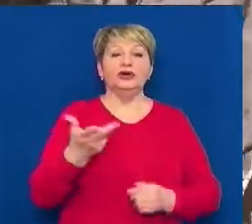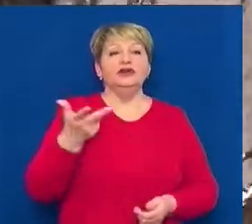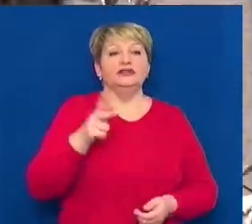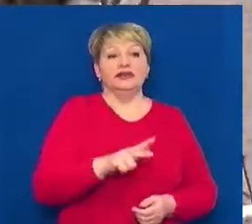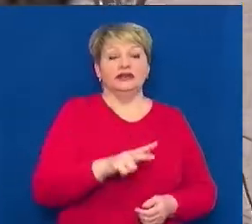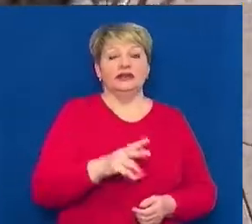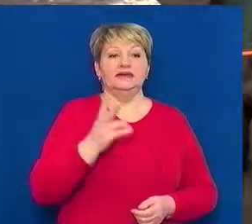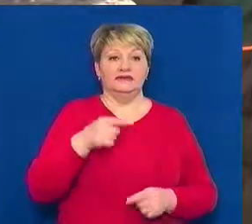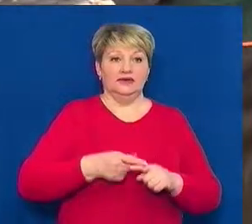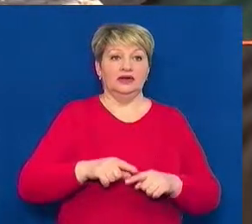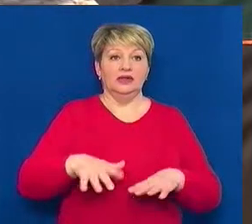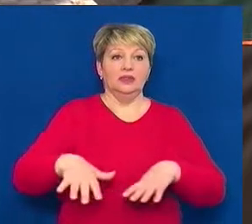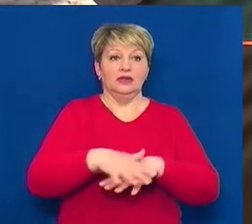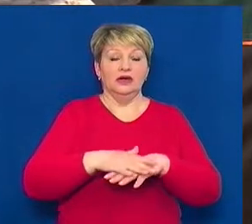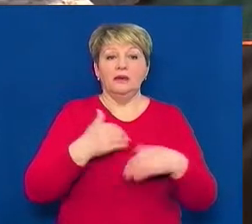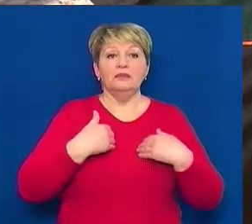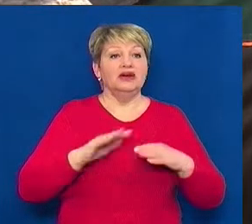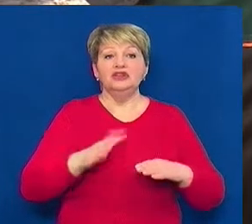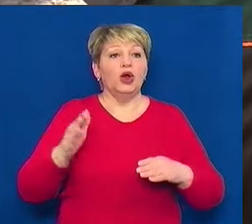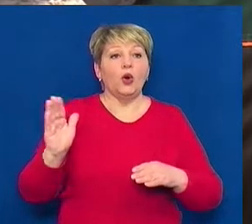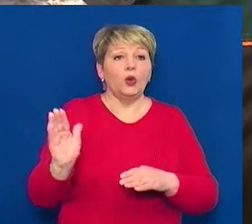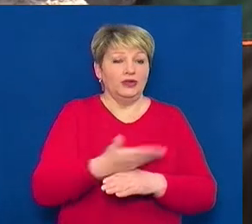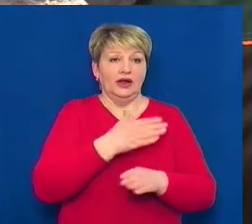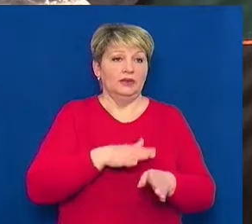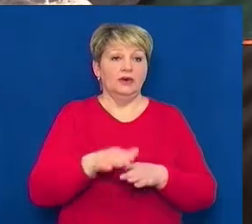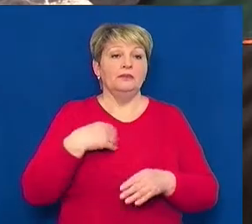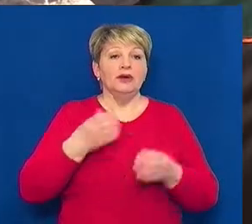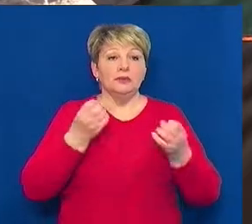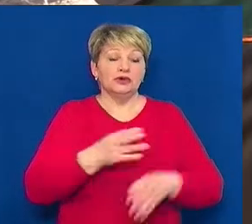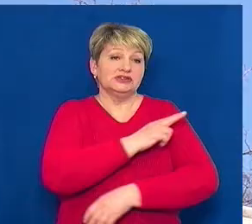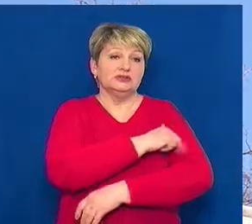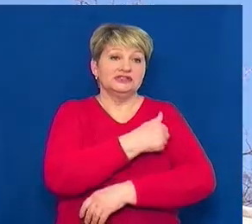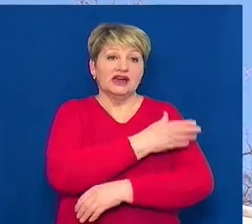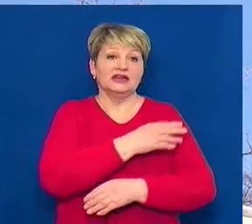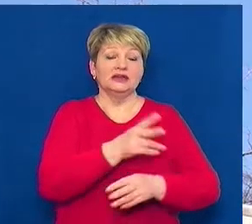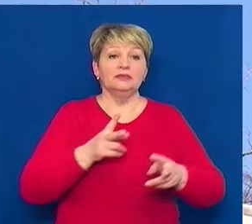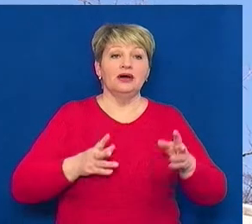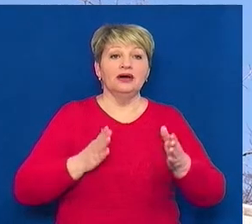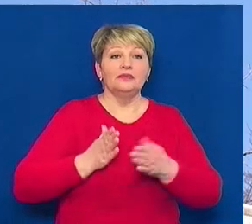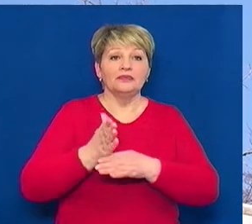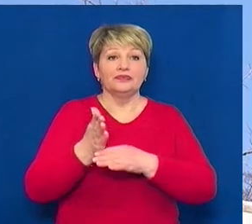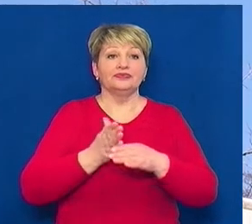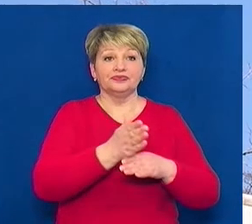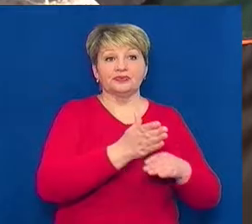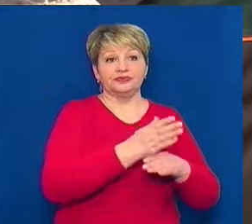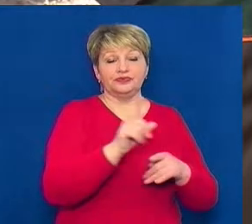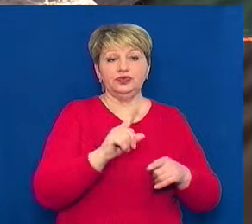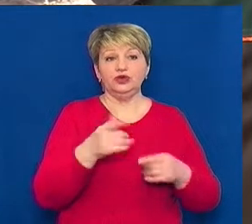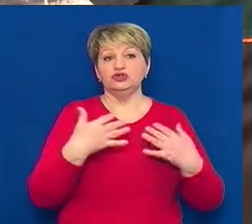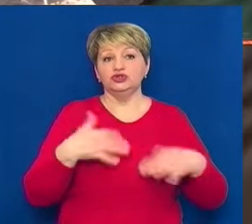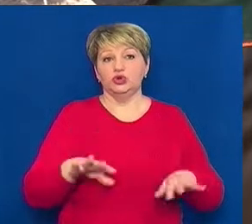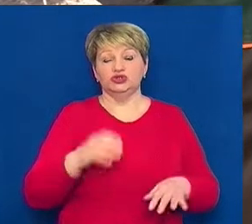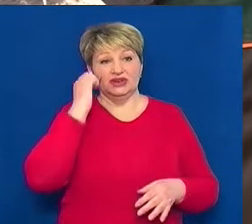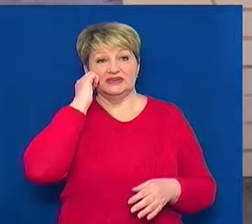дворі. Ми ж їх не удаляємо, ми просто санітарну обрізку робимо. Ті гілки, які вже віджили свої, ми